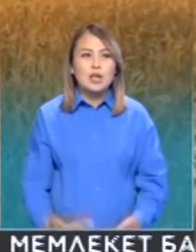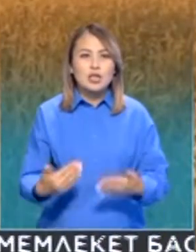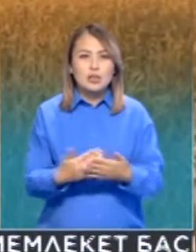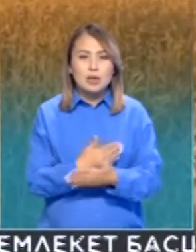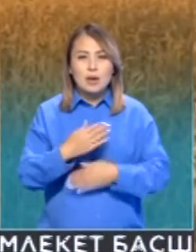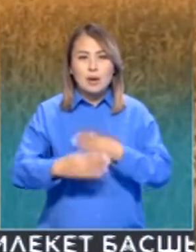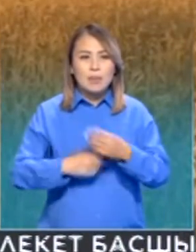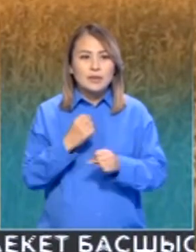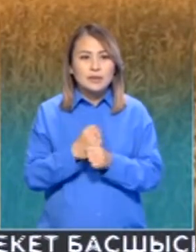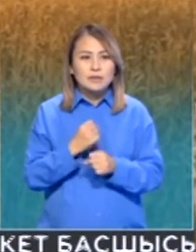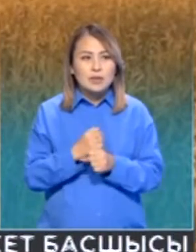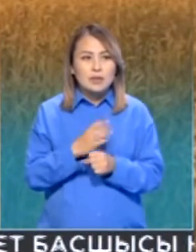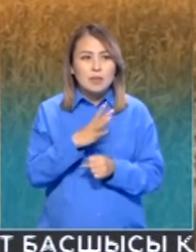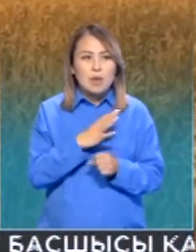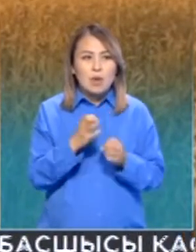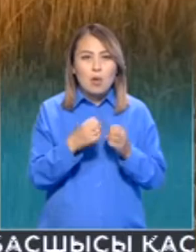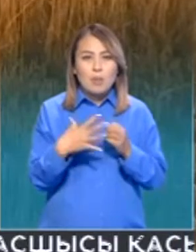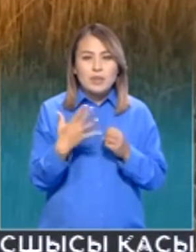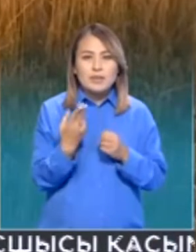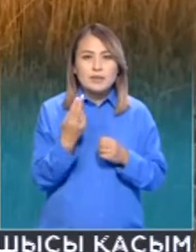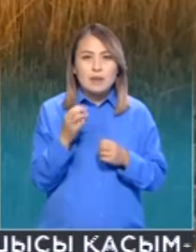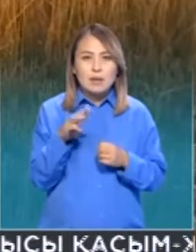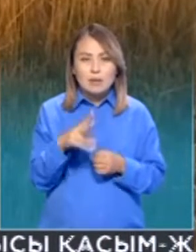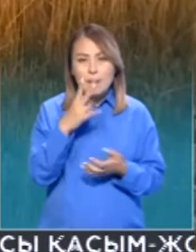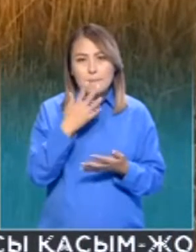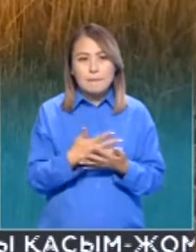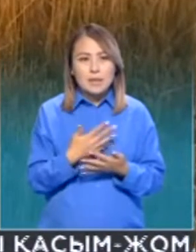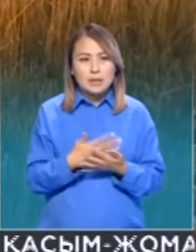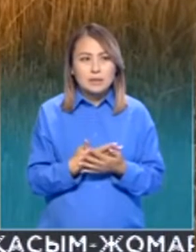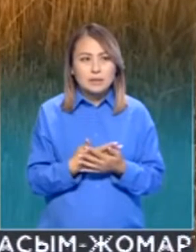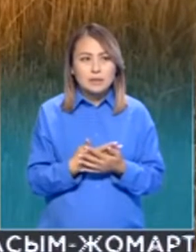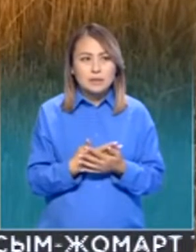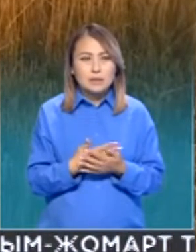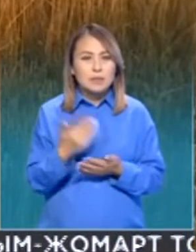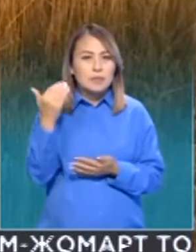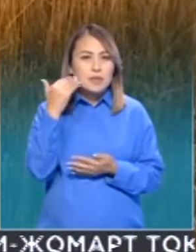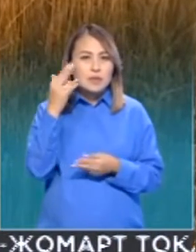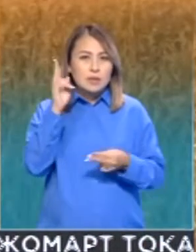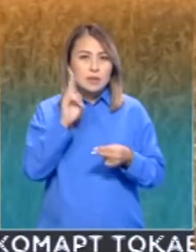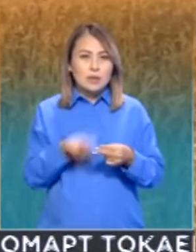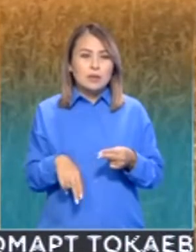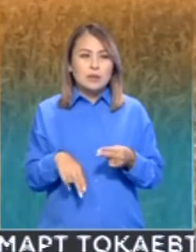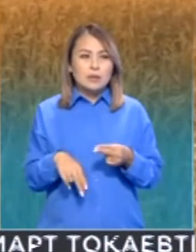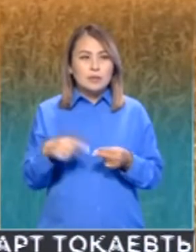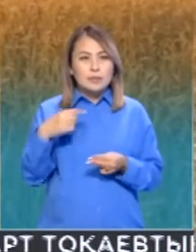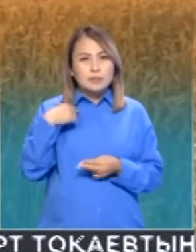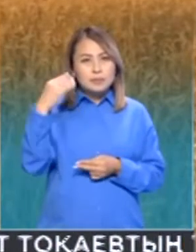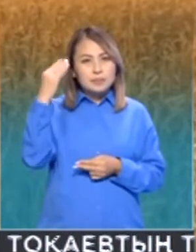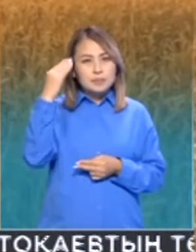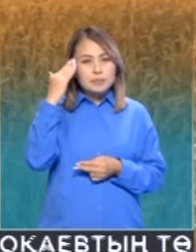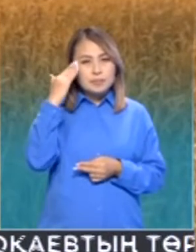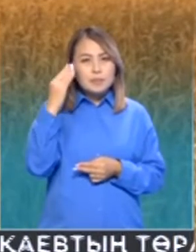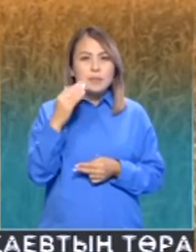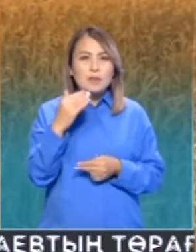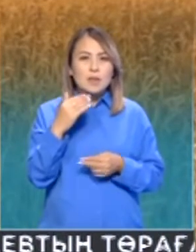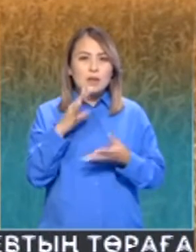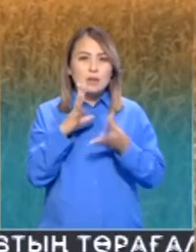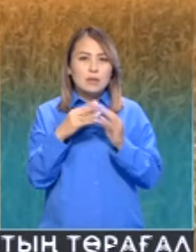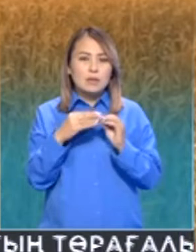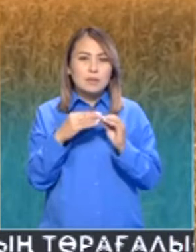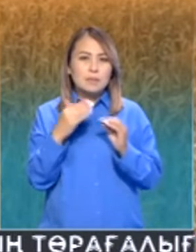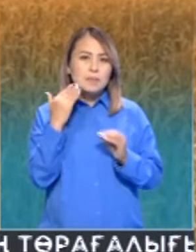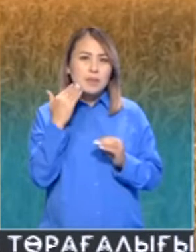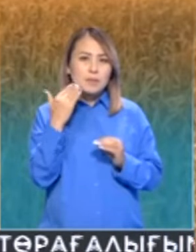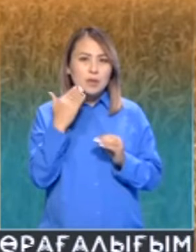отырып, комбайн компьютері 15 центнер гектары көрсетіп отыр. Уборка біткенше біз ойламша 1 миллион тонна